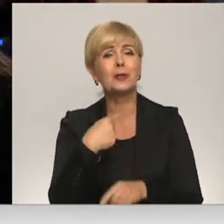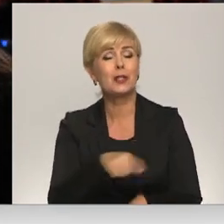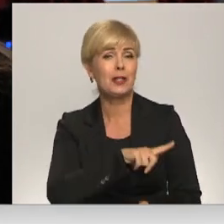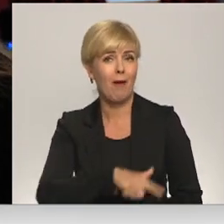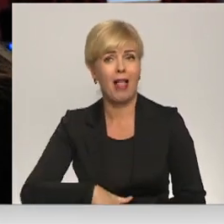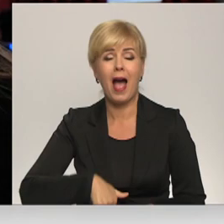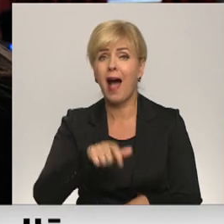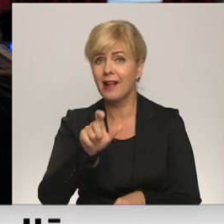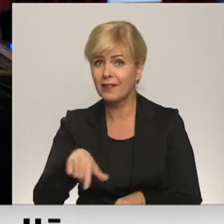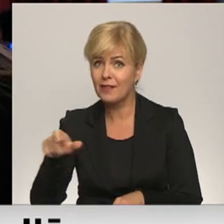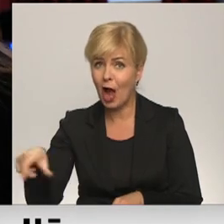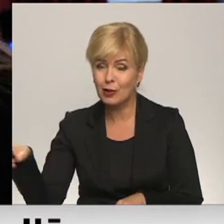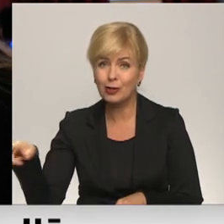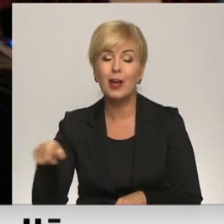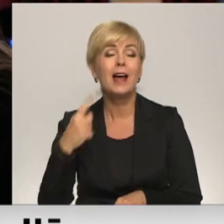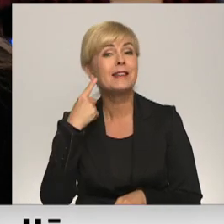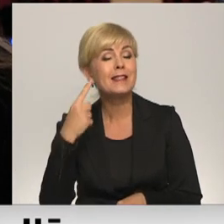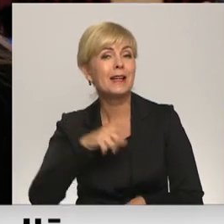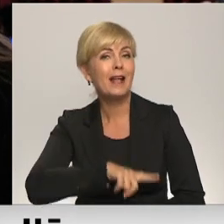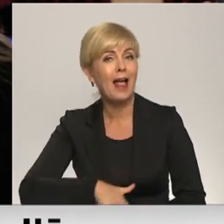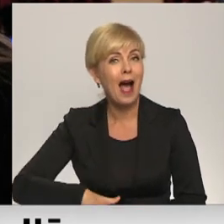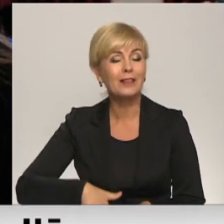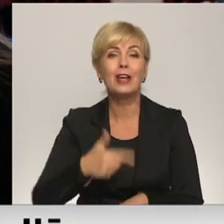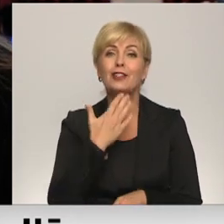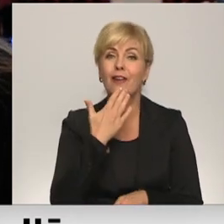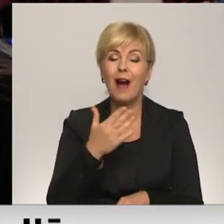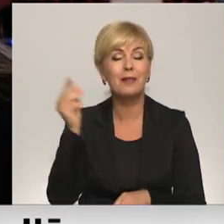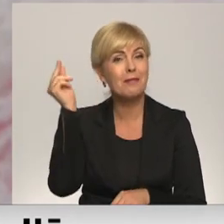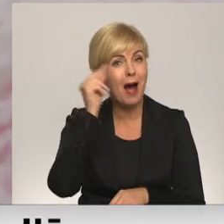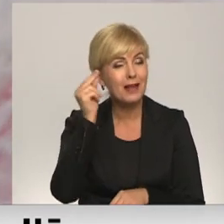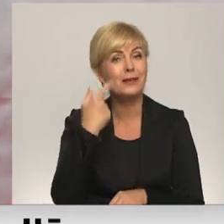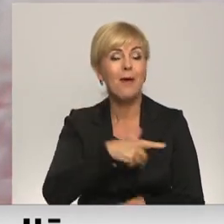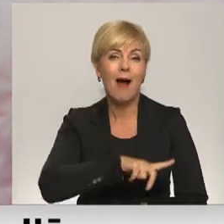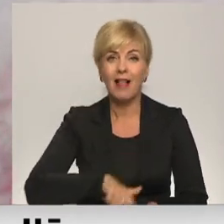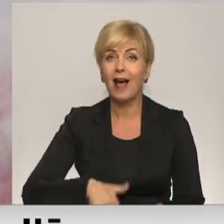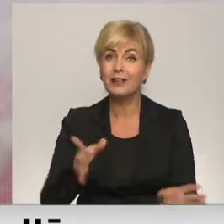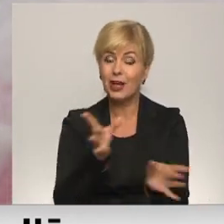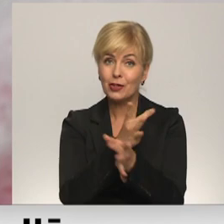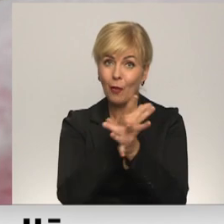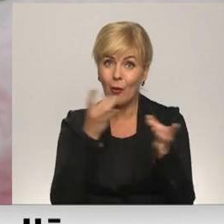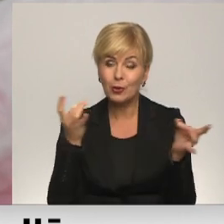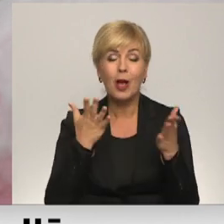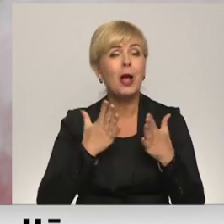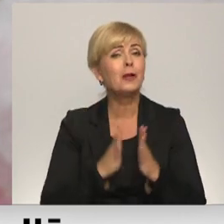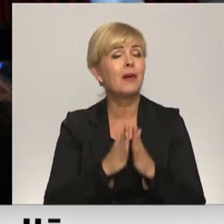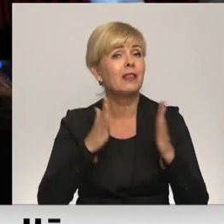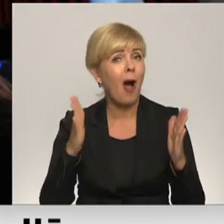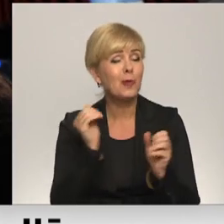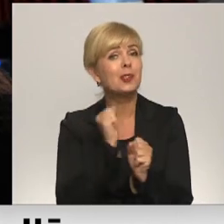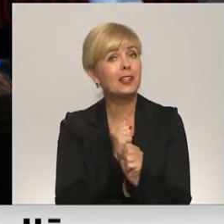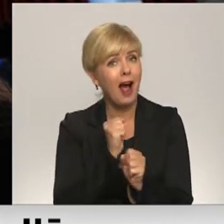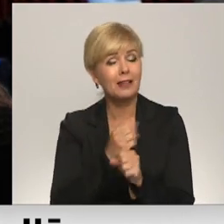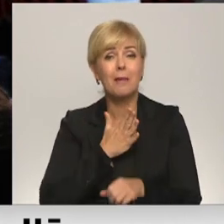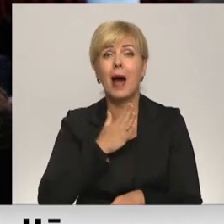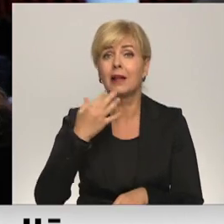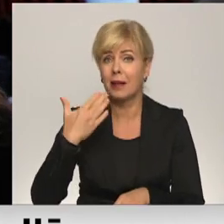latviešus un dzird latviešu valodu un iemācās vairāk no latviešu kultūras. Es ļoti daudz esmu strādājis, lai mana